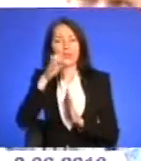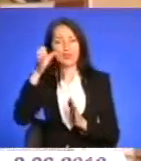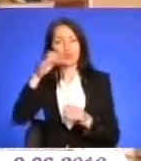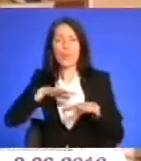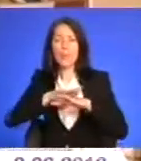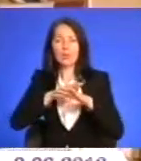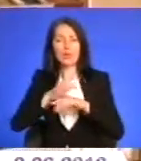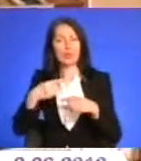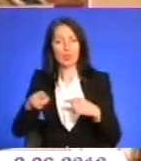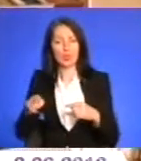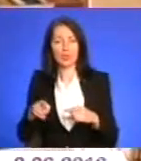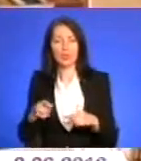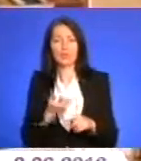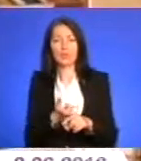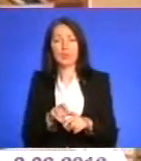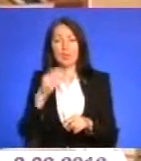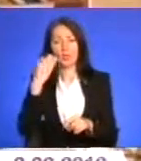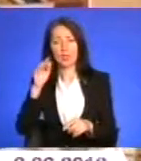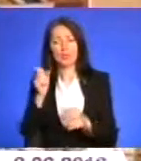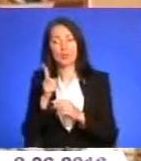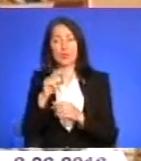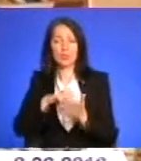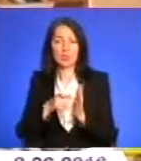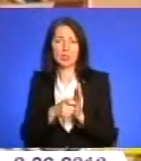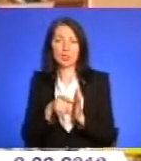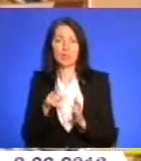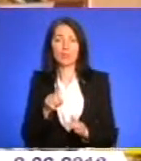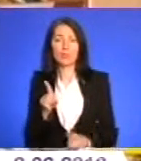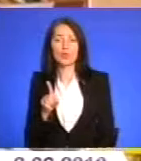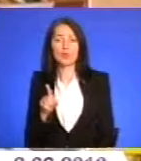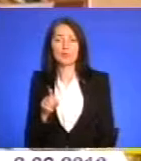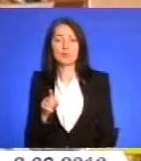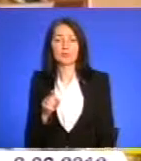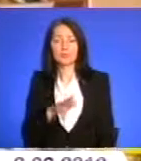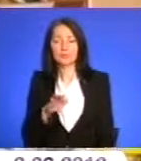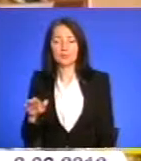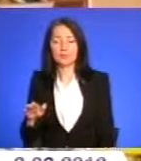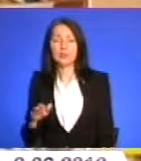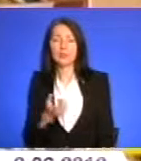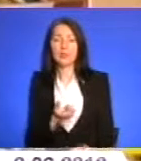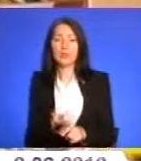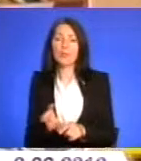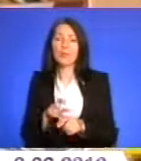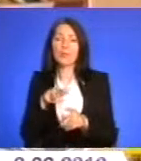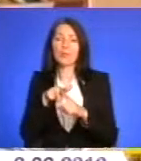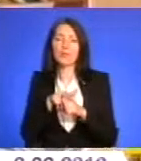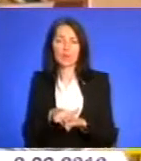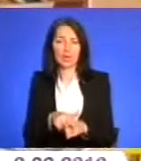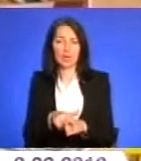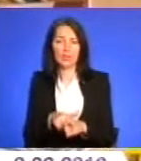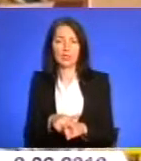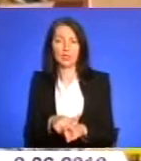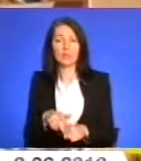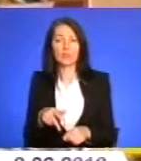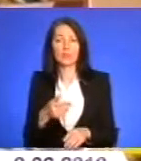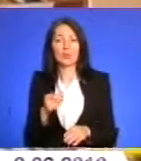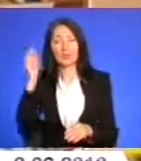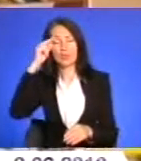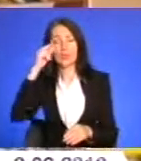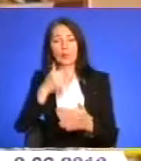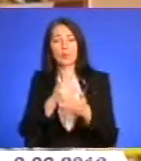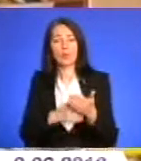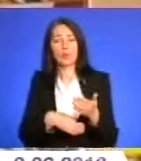інше. Саме оптимально 11 класів, тому що діти перевантажені навчальними програмами, і от з